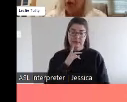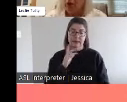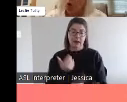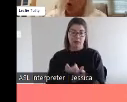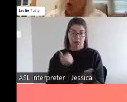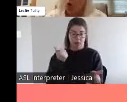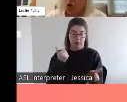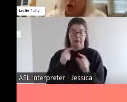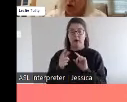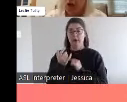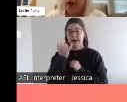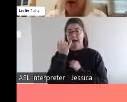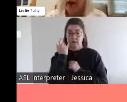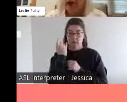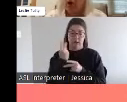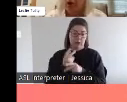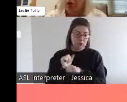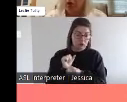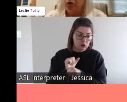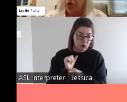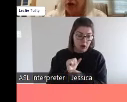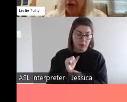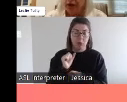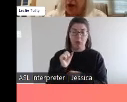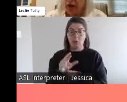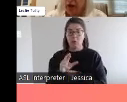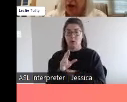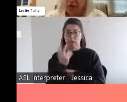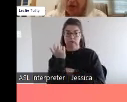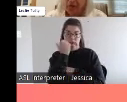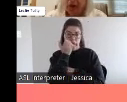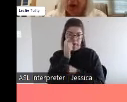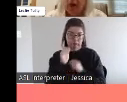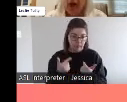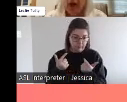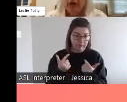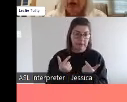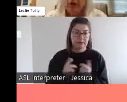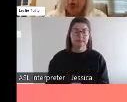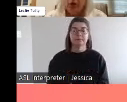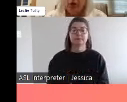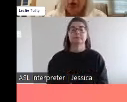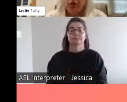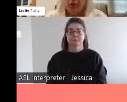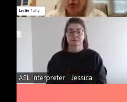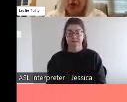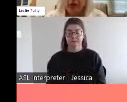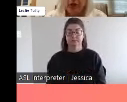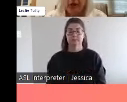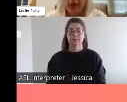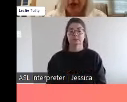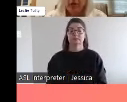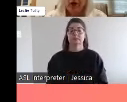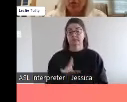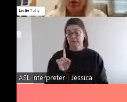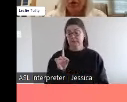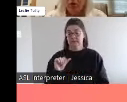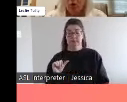conditions mentales ou physiques, mais des éléments qui peuvent nuire donc aux activités de tous les